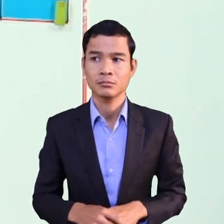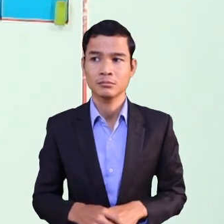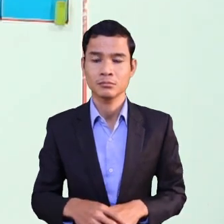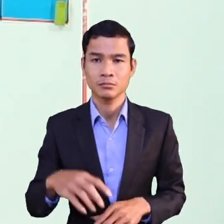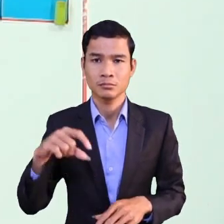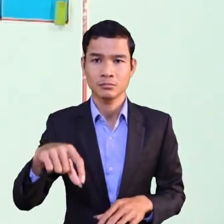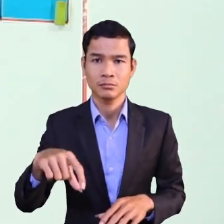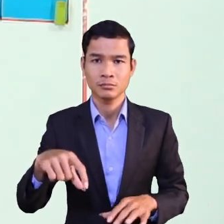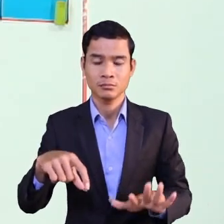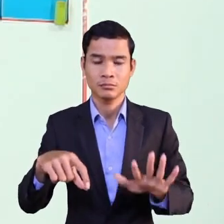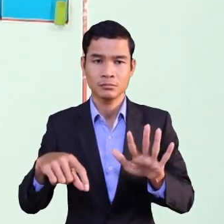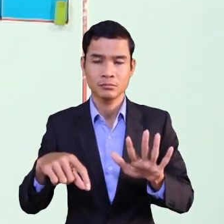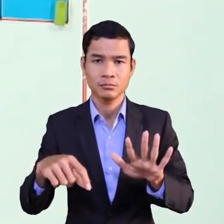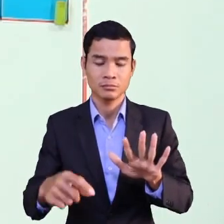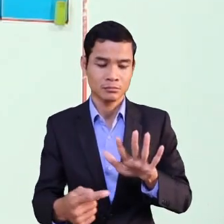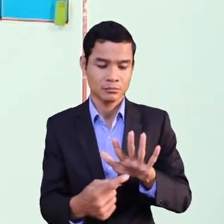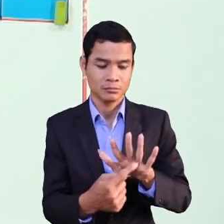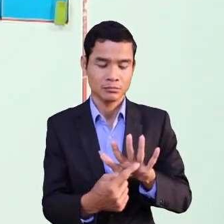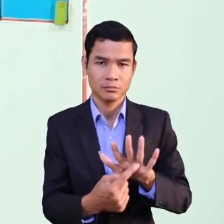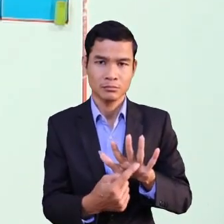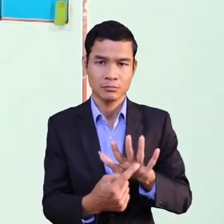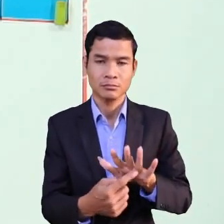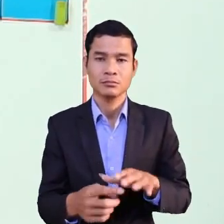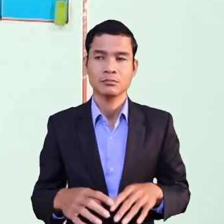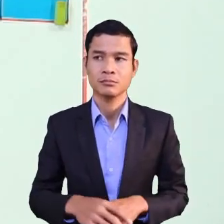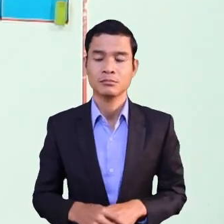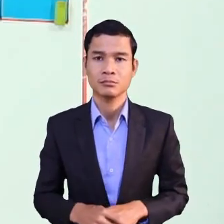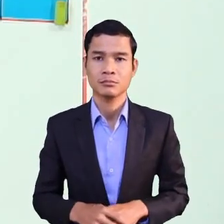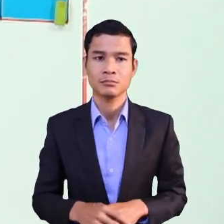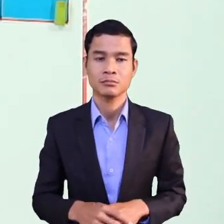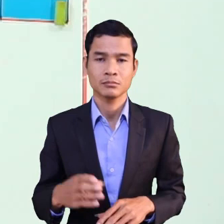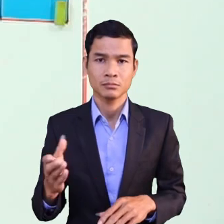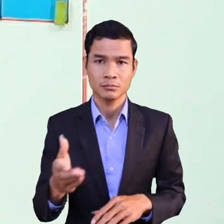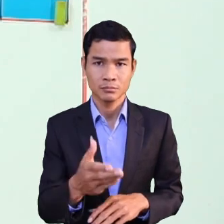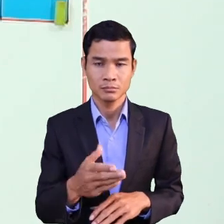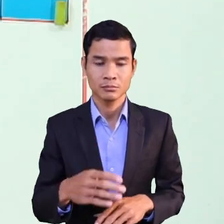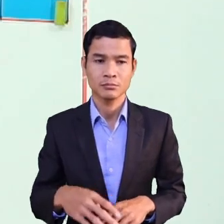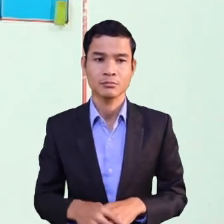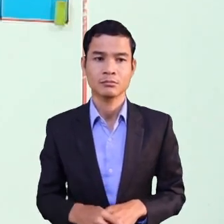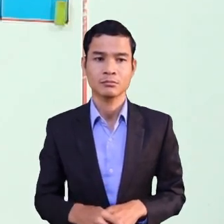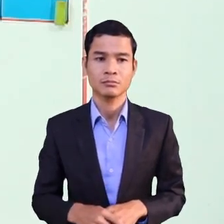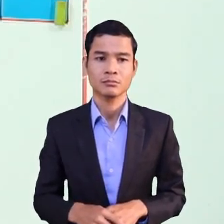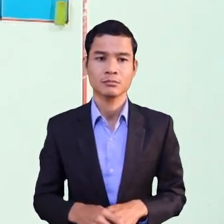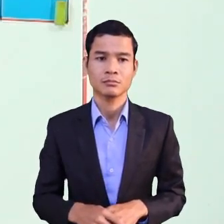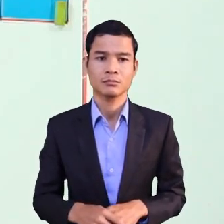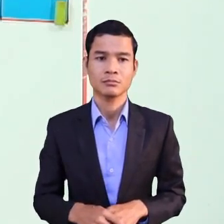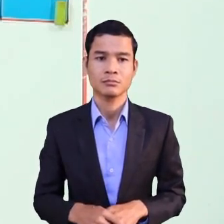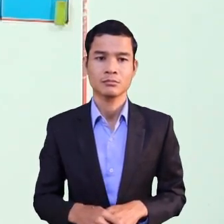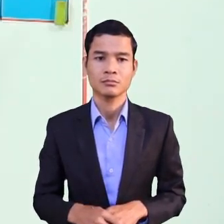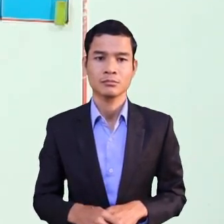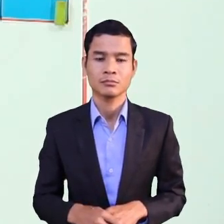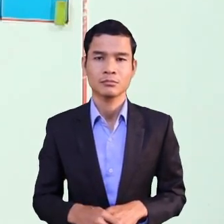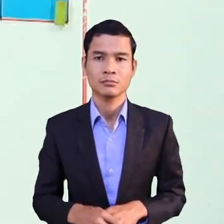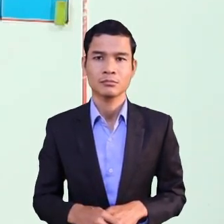កអួកួចាកូន